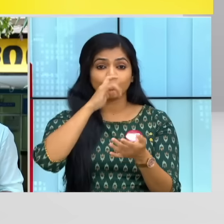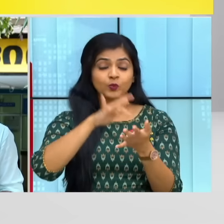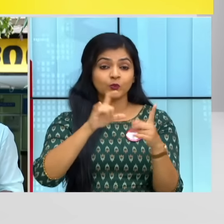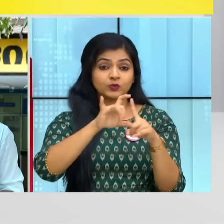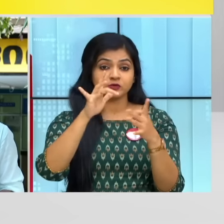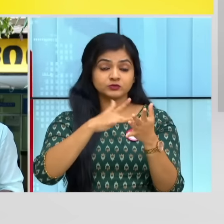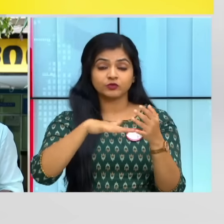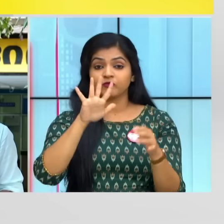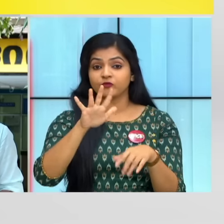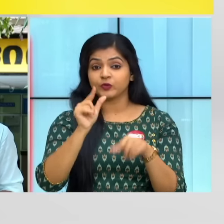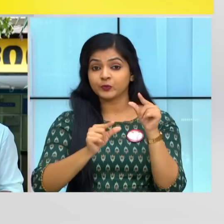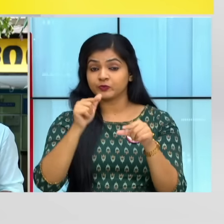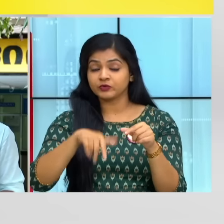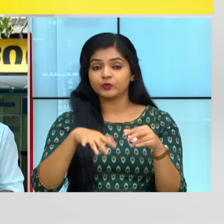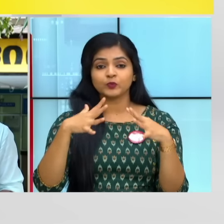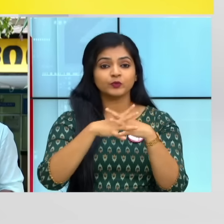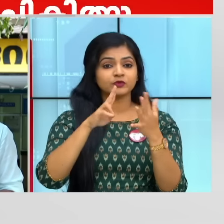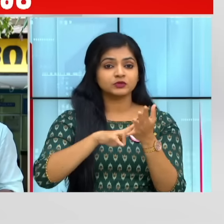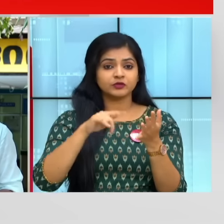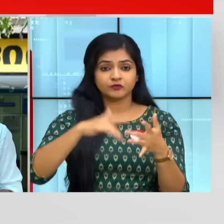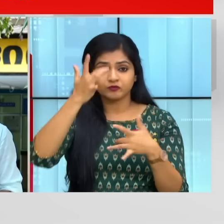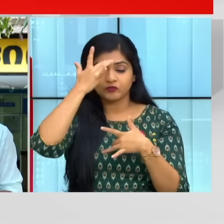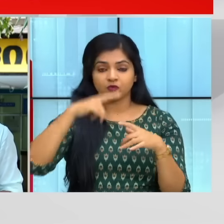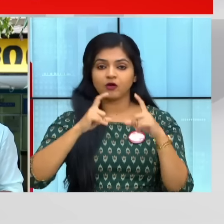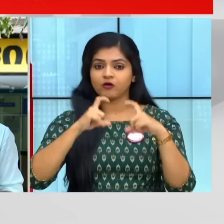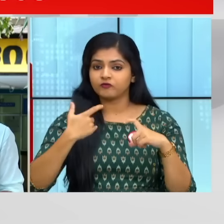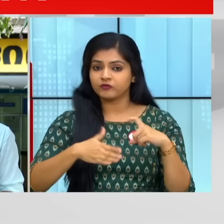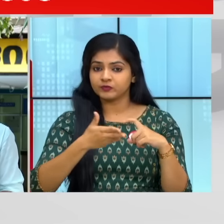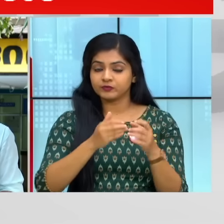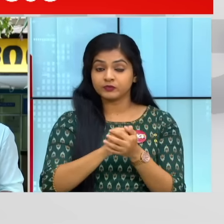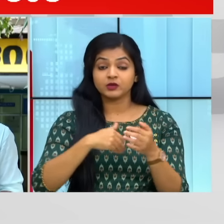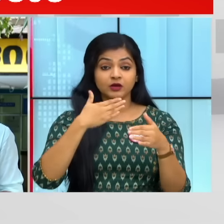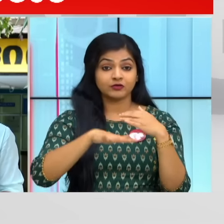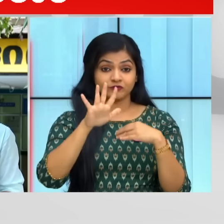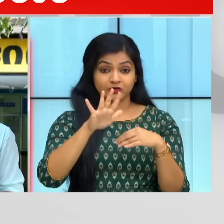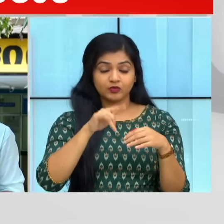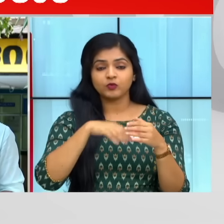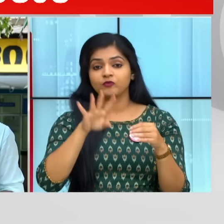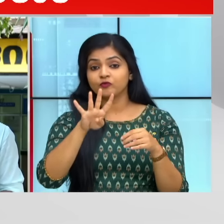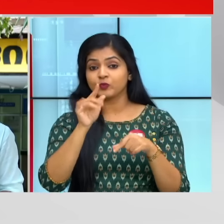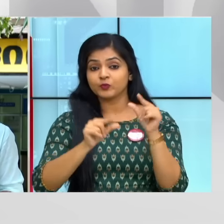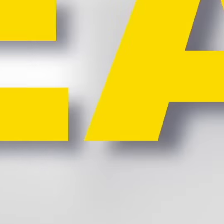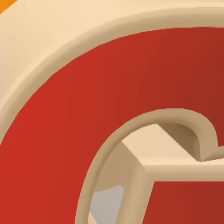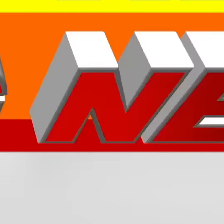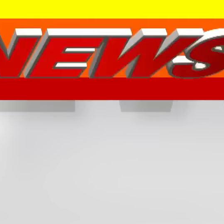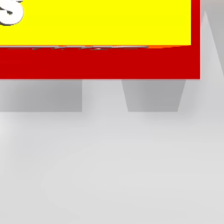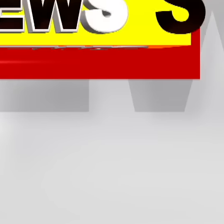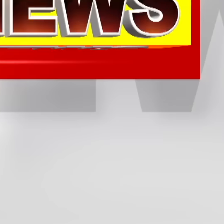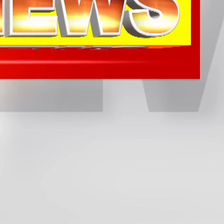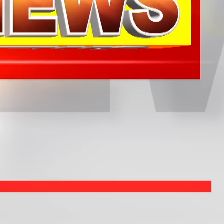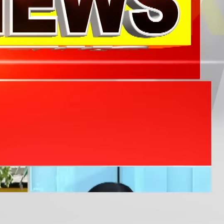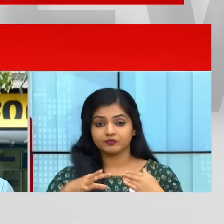വരികയാണെങ്കിൽ 5 പേർക്കാണ് വെസ്റ്റ് നൈൽ പനി കോഴിക്കോട് ജില്ലയിൽ സ്ഥിരീകരിച്ചിട്ടുള്ളത്. ഇതിൽ 4 പേർ രോഗമുക്തരായിട്ടുണ്ട്. കഴിഞ്ഞ ശനിയാഴ്ചയായിരുന്നു